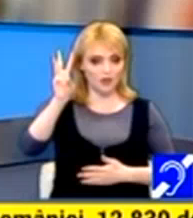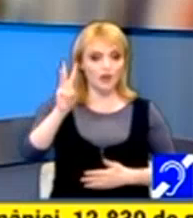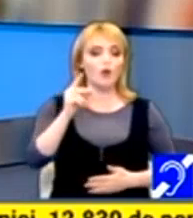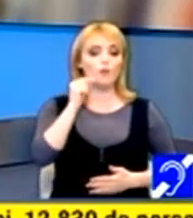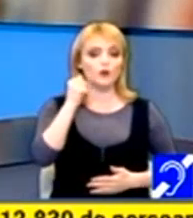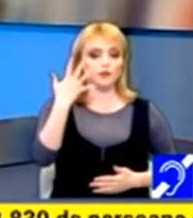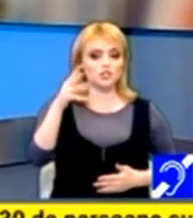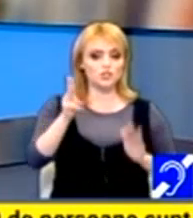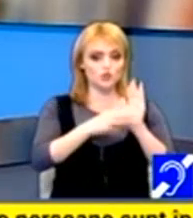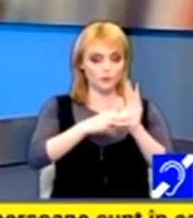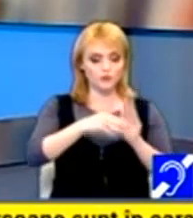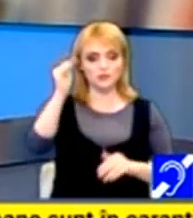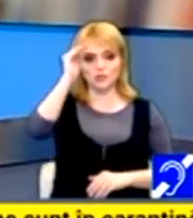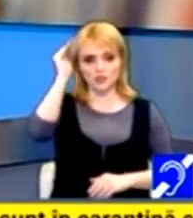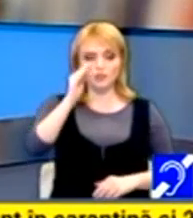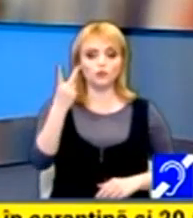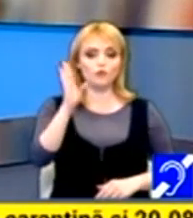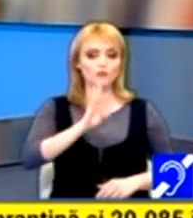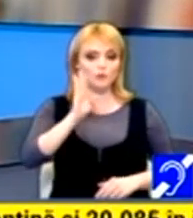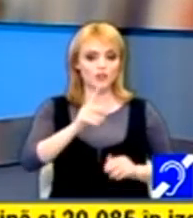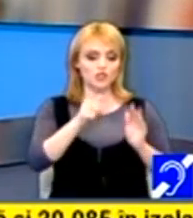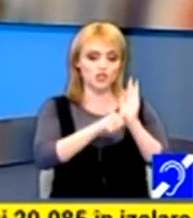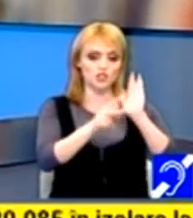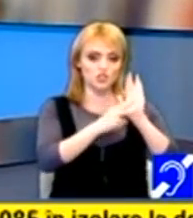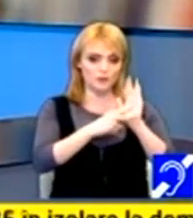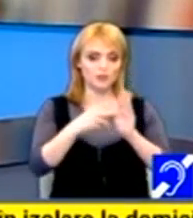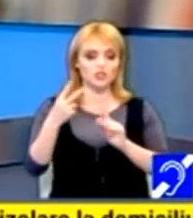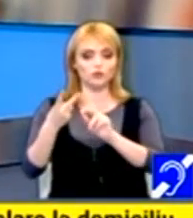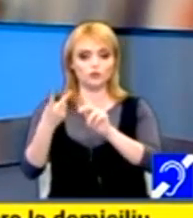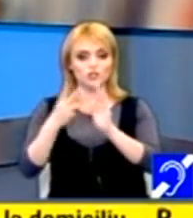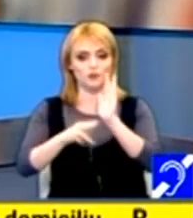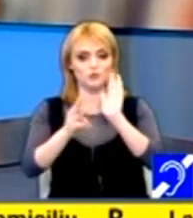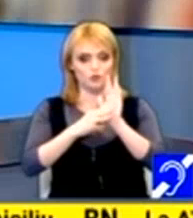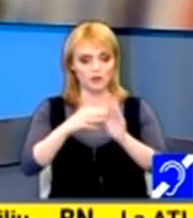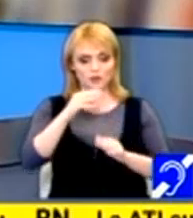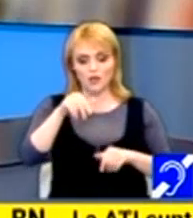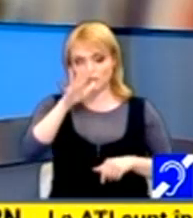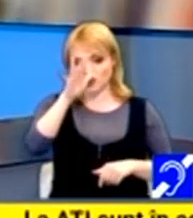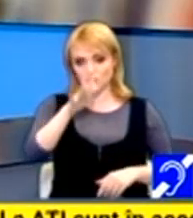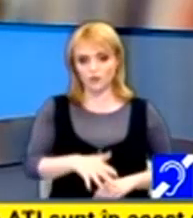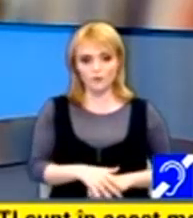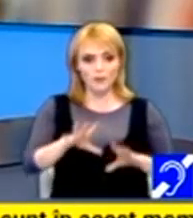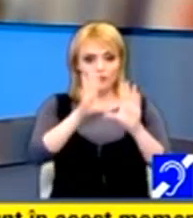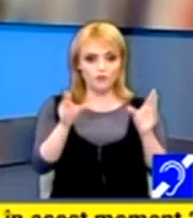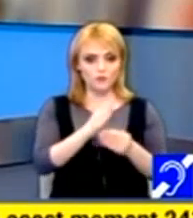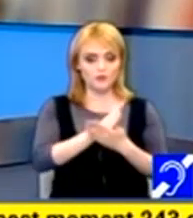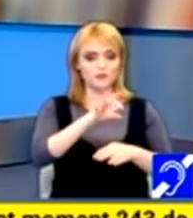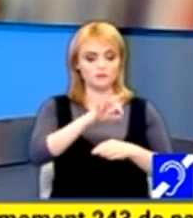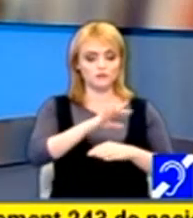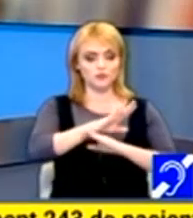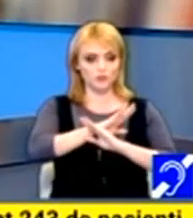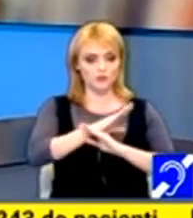de 58 de ani din Tiraspol și 2 femei de 67 și 78 de ani din Chișinău. Astfel, bilanțul deceselor a ajuns